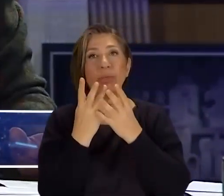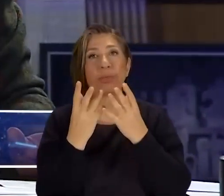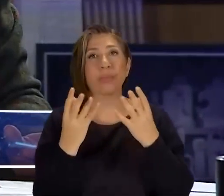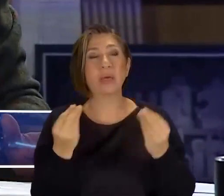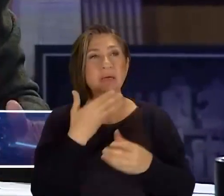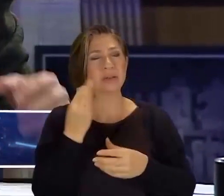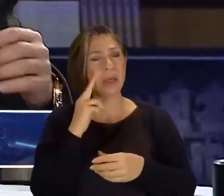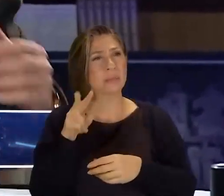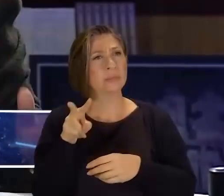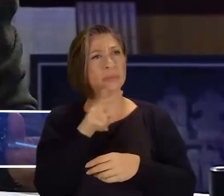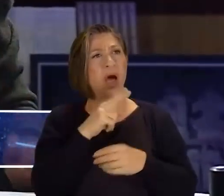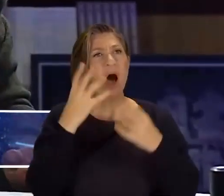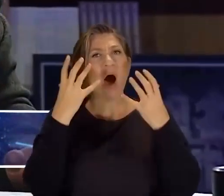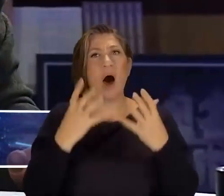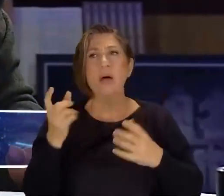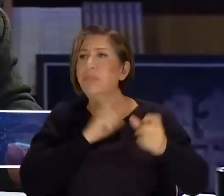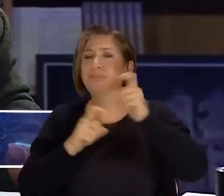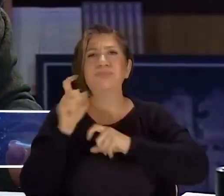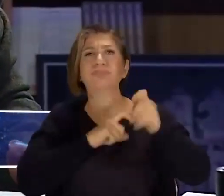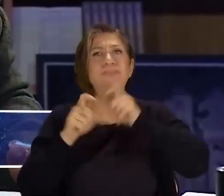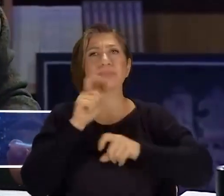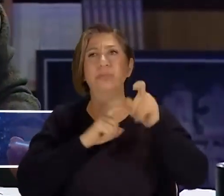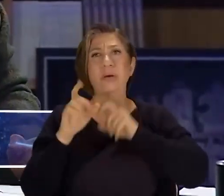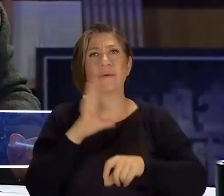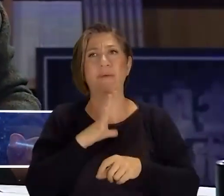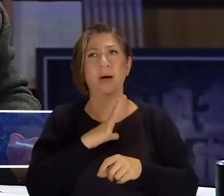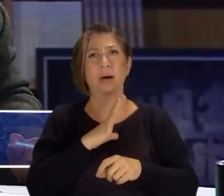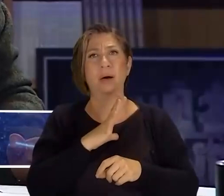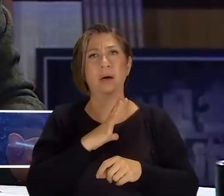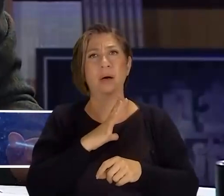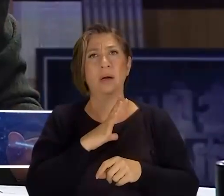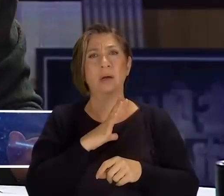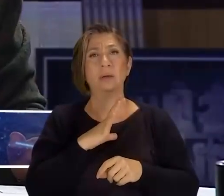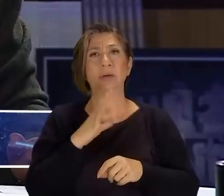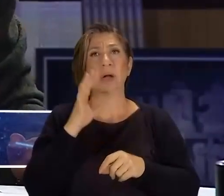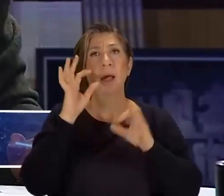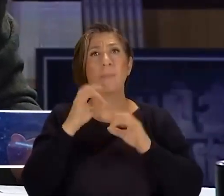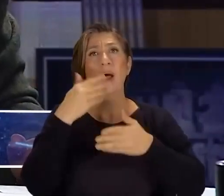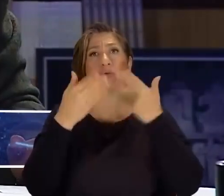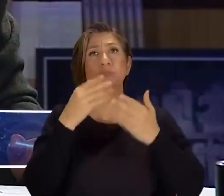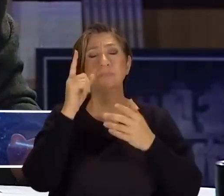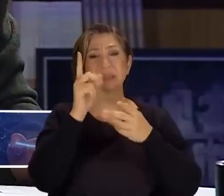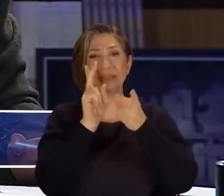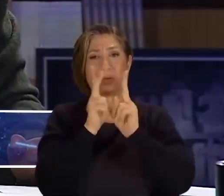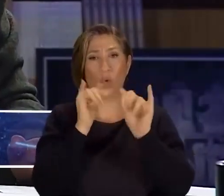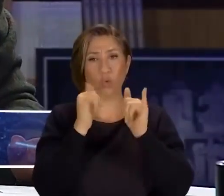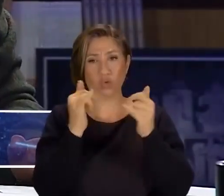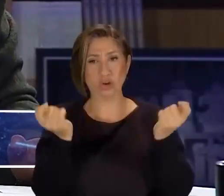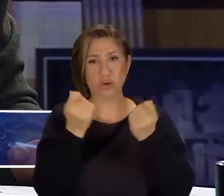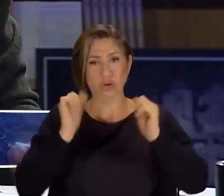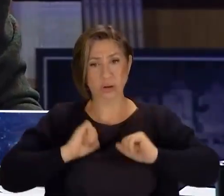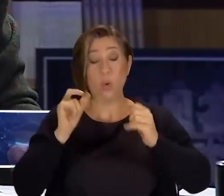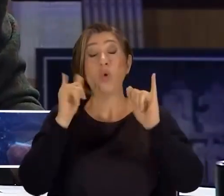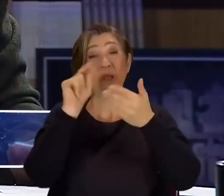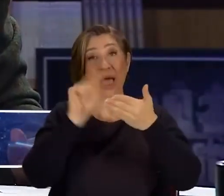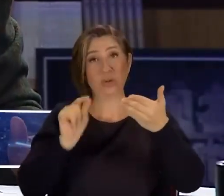çalıştığım gençlerde ağır sakarlık görüyorum ağır sakarlık görüyorum ateşe 1rp anlatıyorum bir oyun Üzerinde çalışıyorum bir